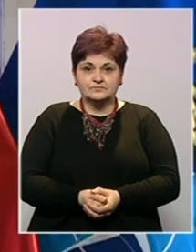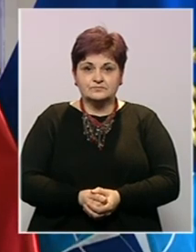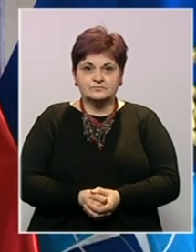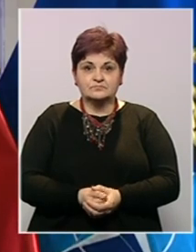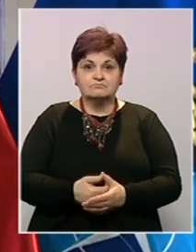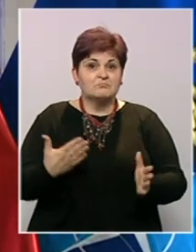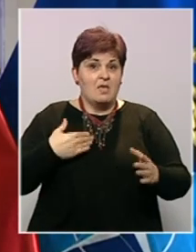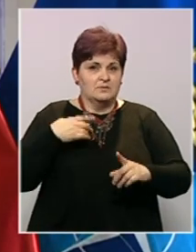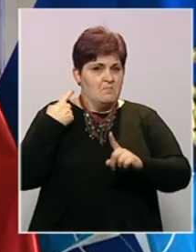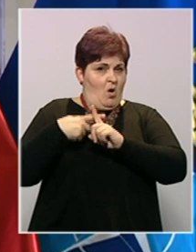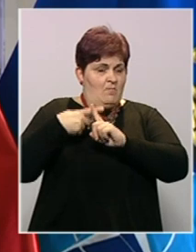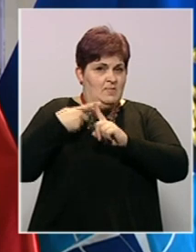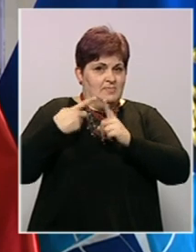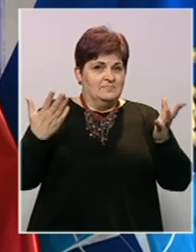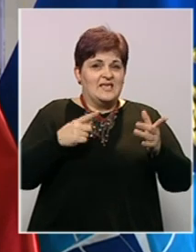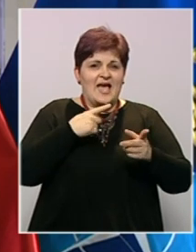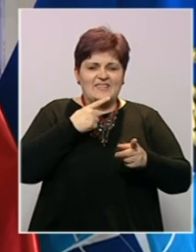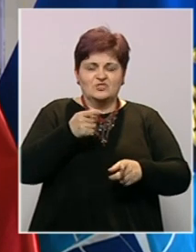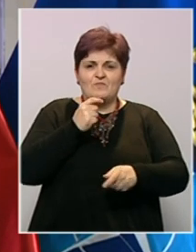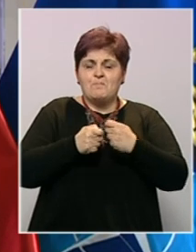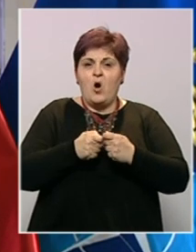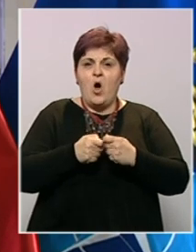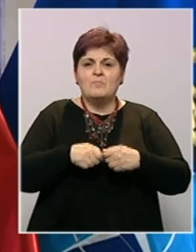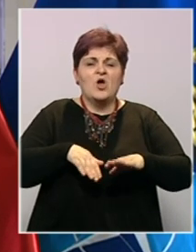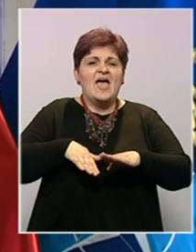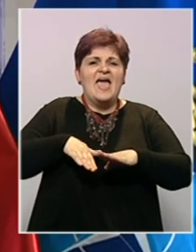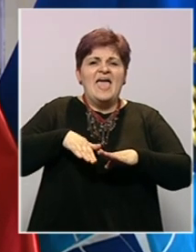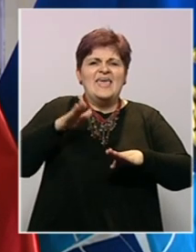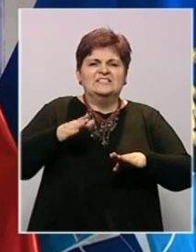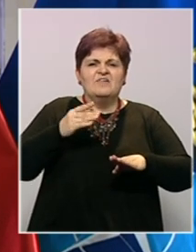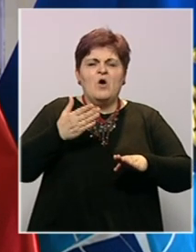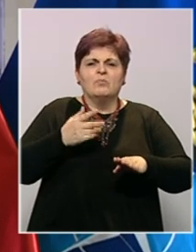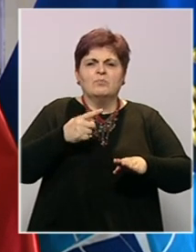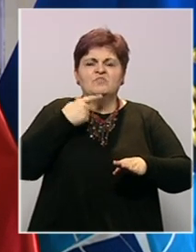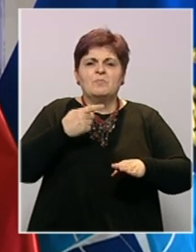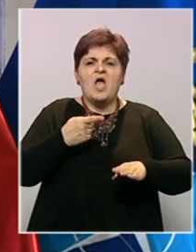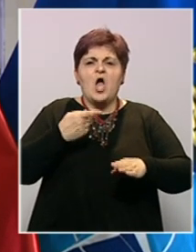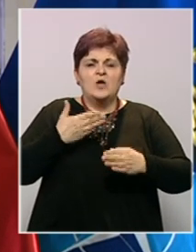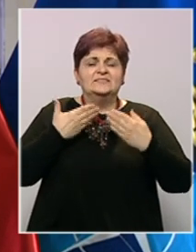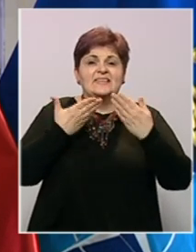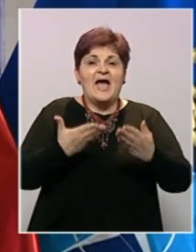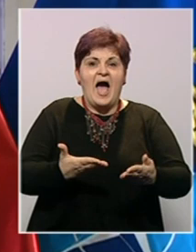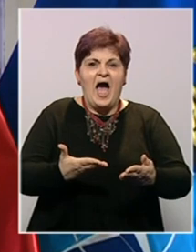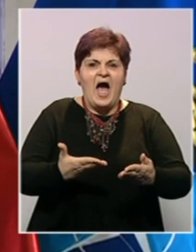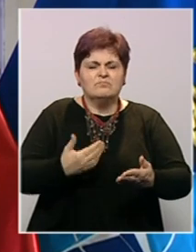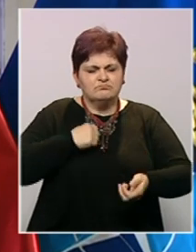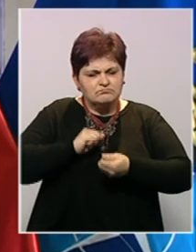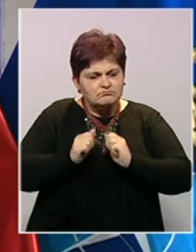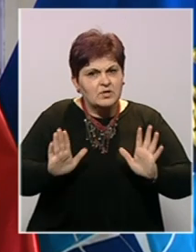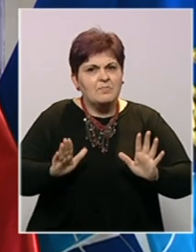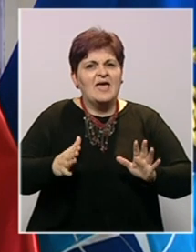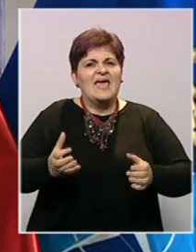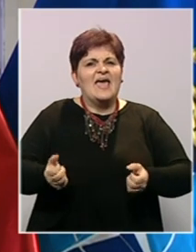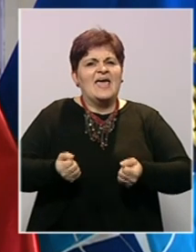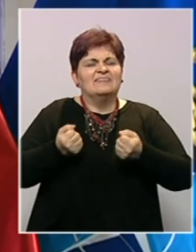Vječni sam optimista kada je riječ o ovoj misiji. Zbog najvišeg moralnog imperativa koji nameću, požrtvovanosti, teško